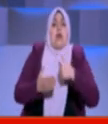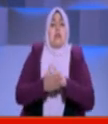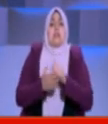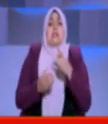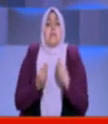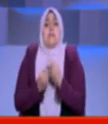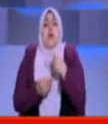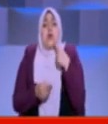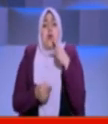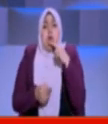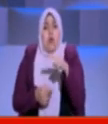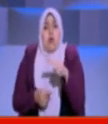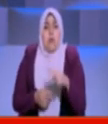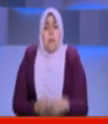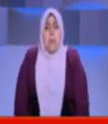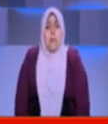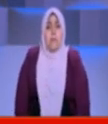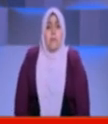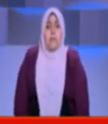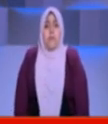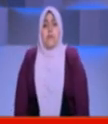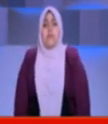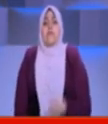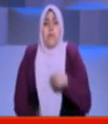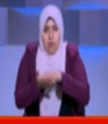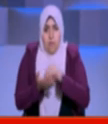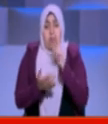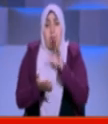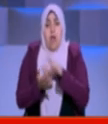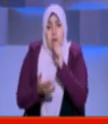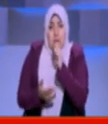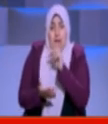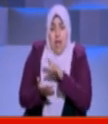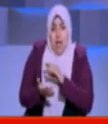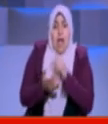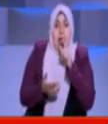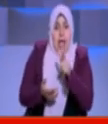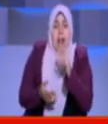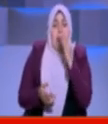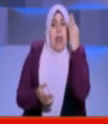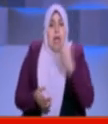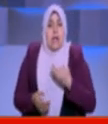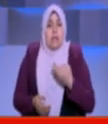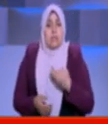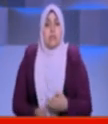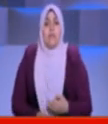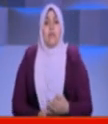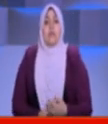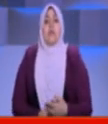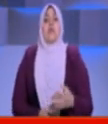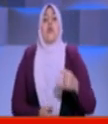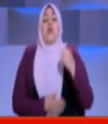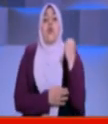قالها من البداية ومن أول خطبة، قال بأنه يجب أن يكون القوات